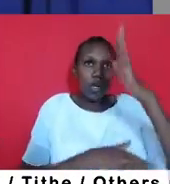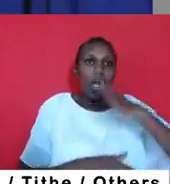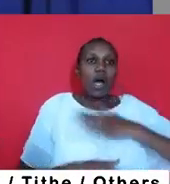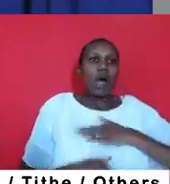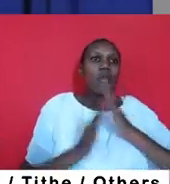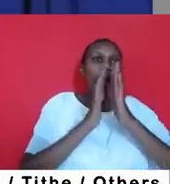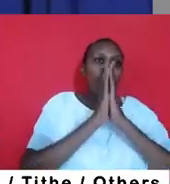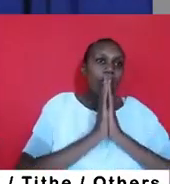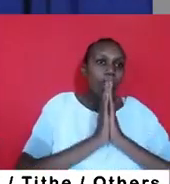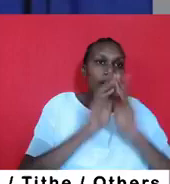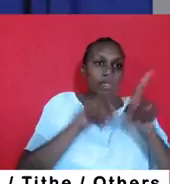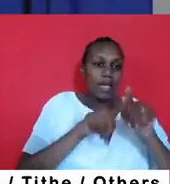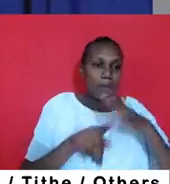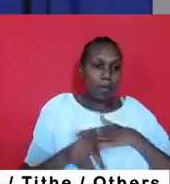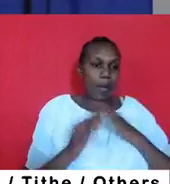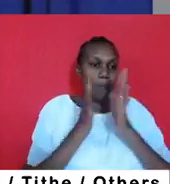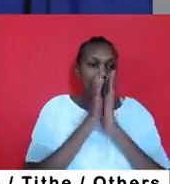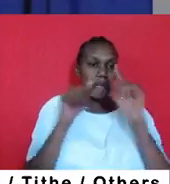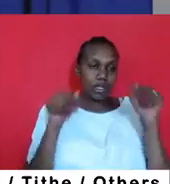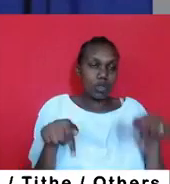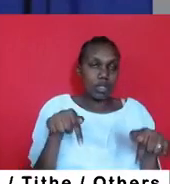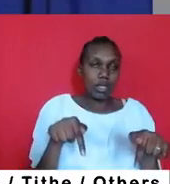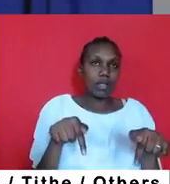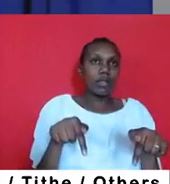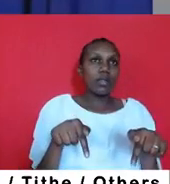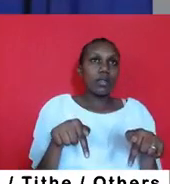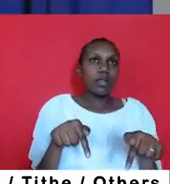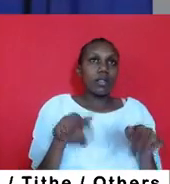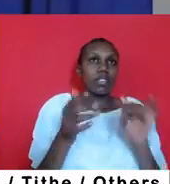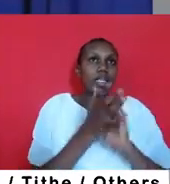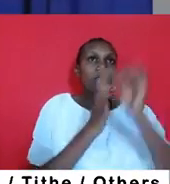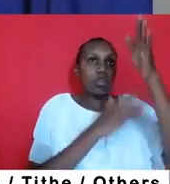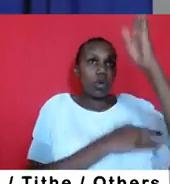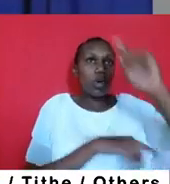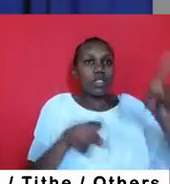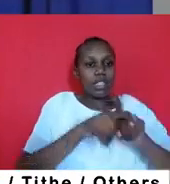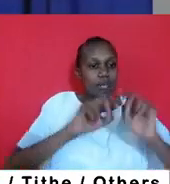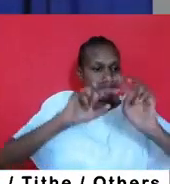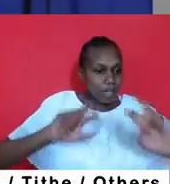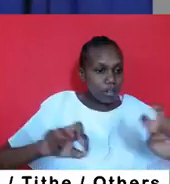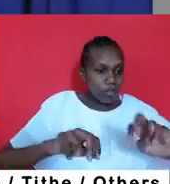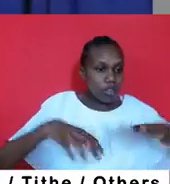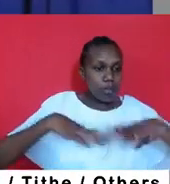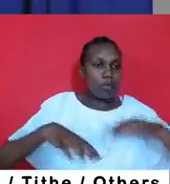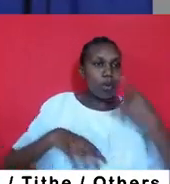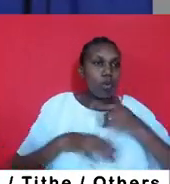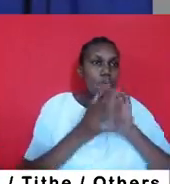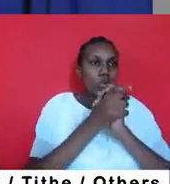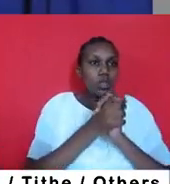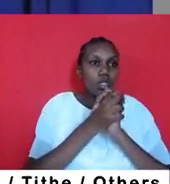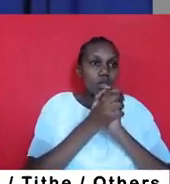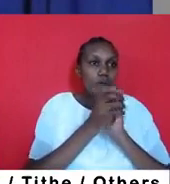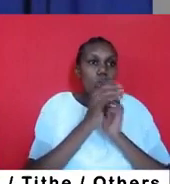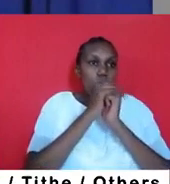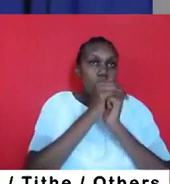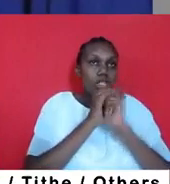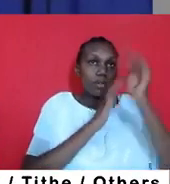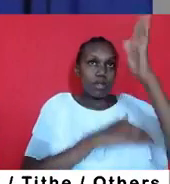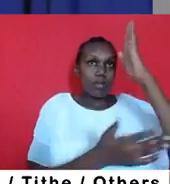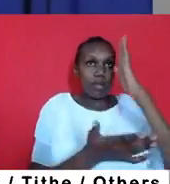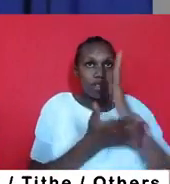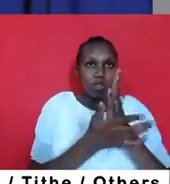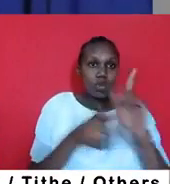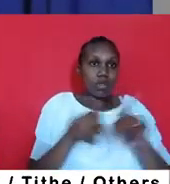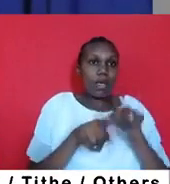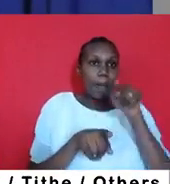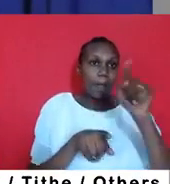letu na ombi langu siku ya leo, Mungu akiwatafuta ambao wanamwabudu kwa haki na kwa roho, mimi